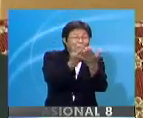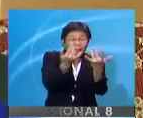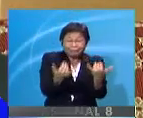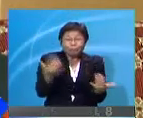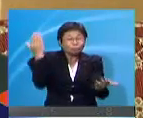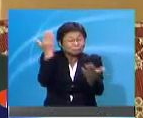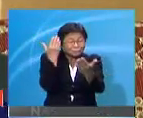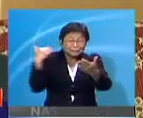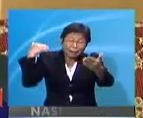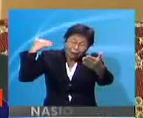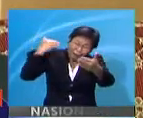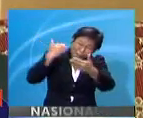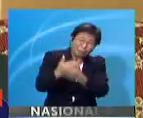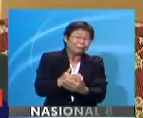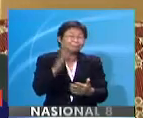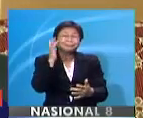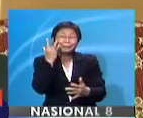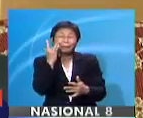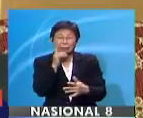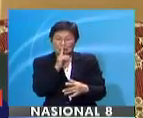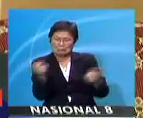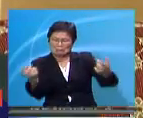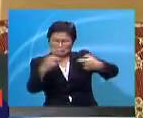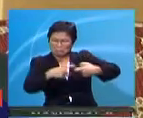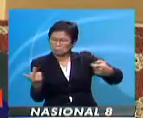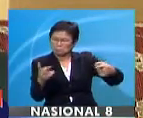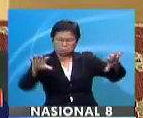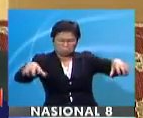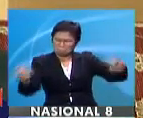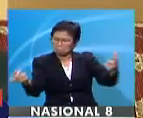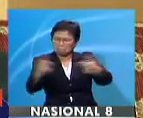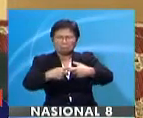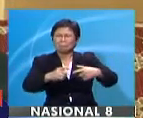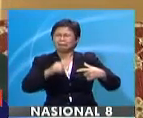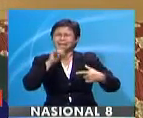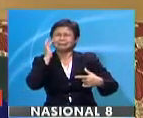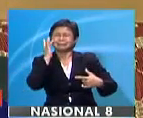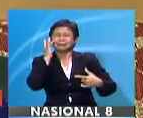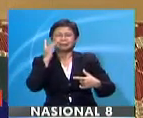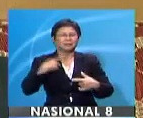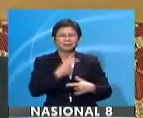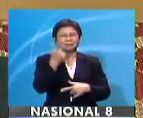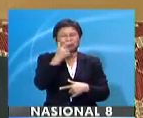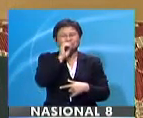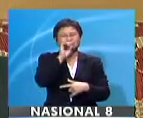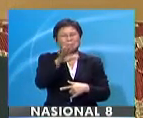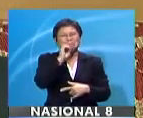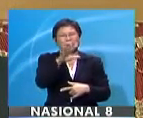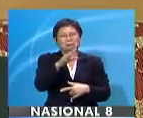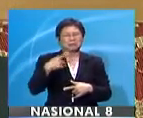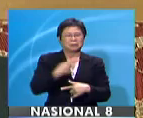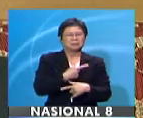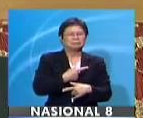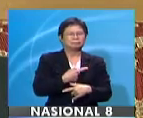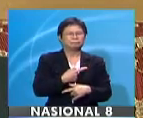pasti Apakah benar-benar ada hubungan kita tak nak bagi perkar-perkara yang tidak ada kita buat